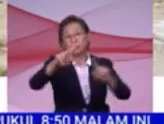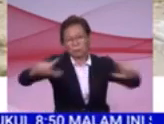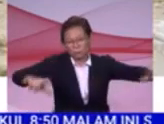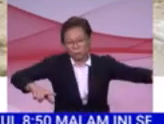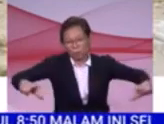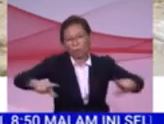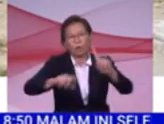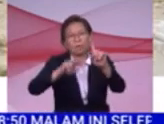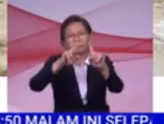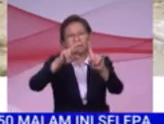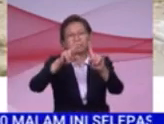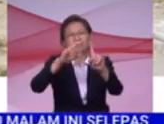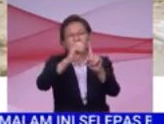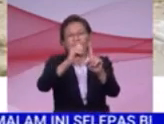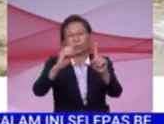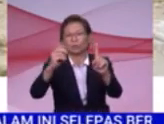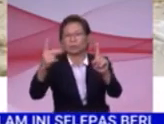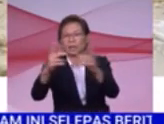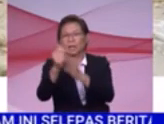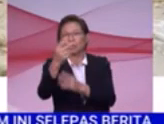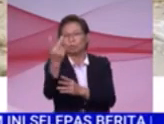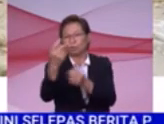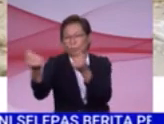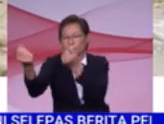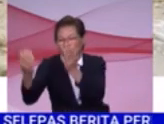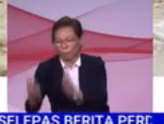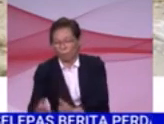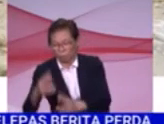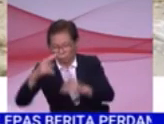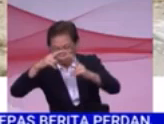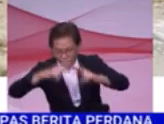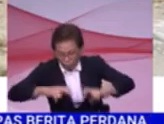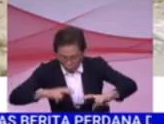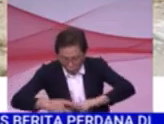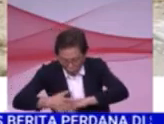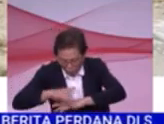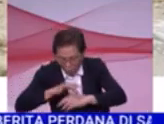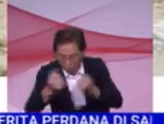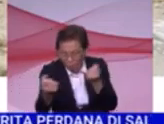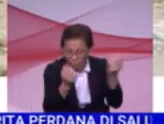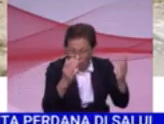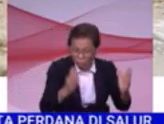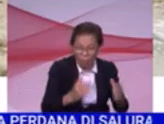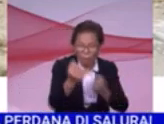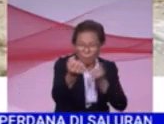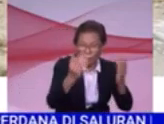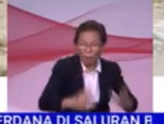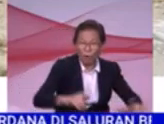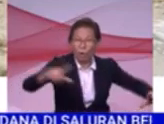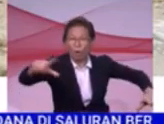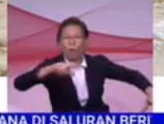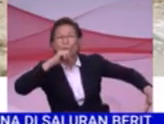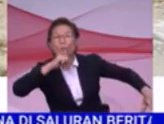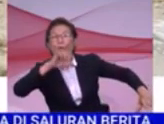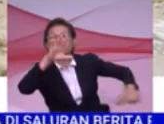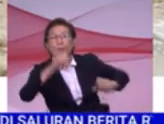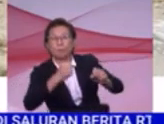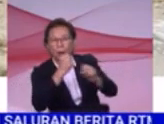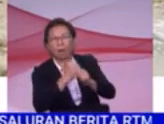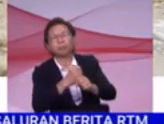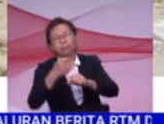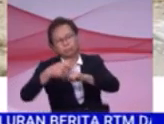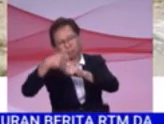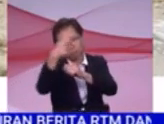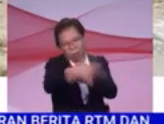rampasan RM100,000 bersama dua pemandu. Hasil siasatan awal, pemandu lori yang berusia 50-an itu mengakui mengambil